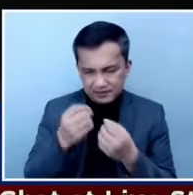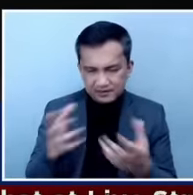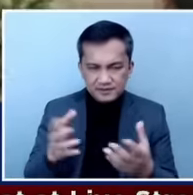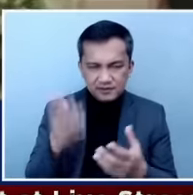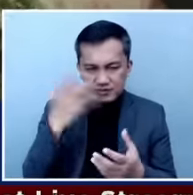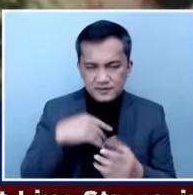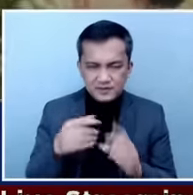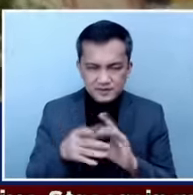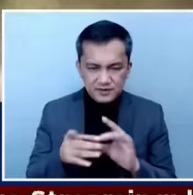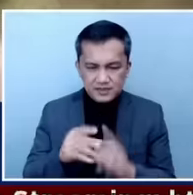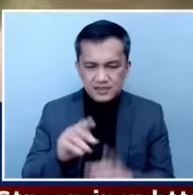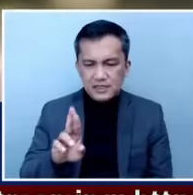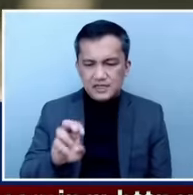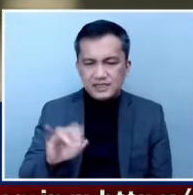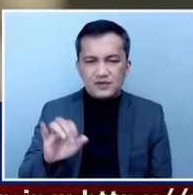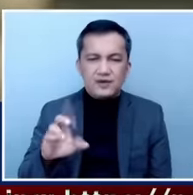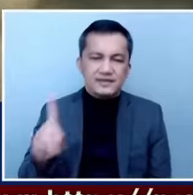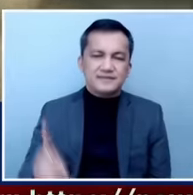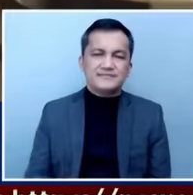of Rewind.